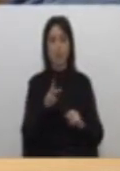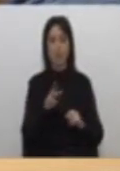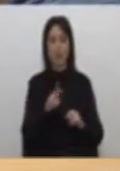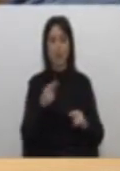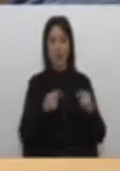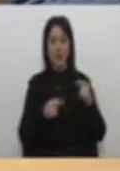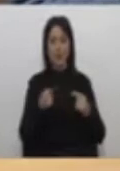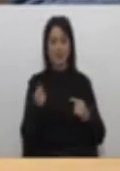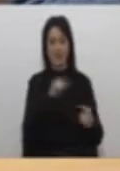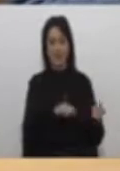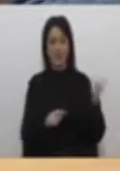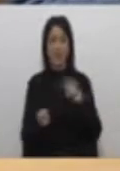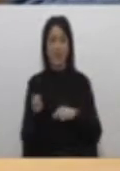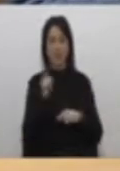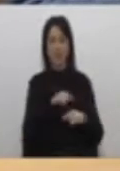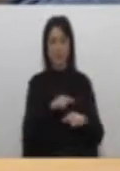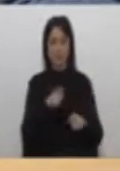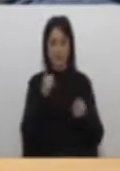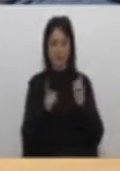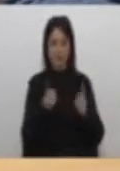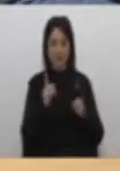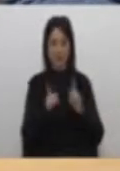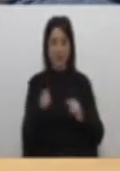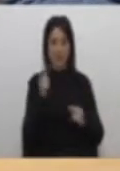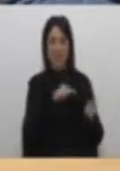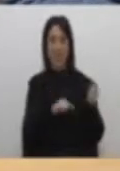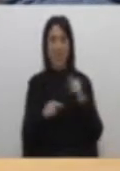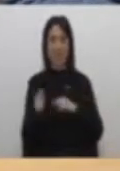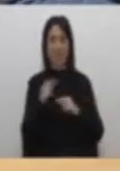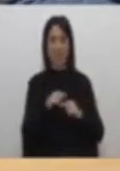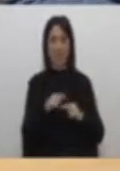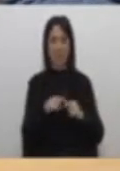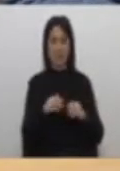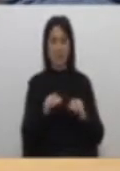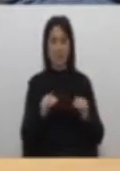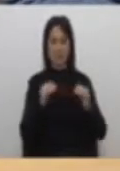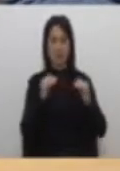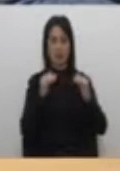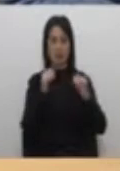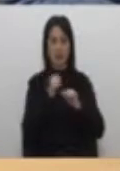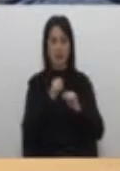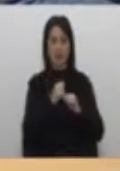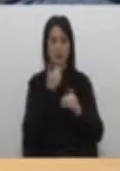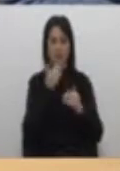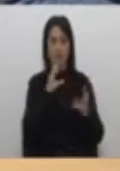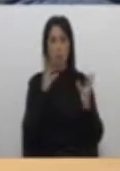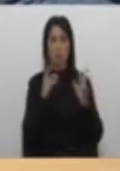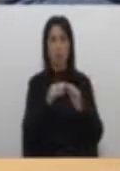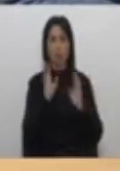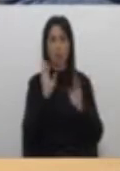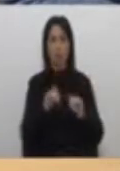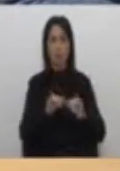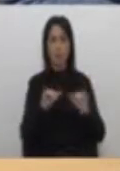ებრძვით ერთმანეთს და სინამდვილეში ერთმანეთს ასაზრდოვებთ, რაც საბოლოო ჯამში კიდევ უფრო